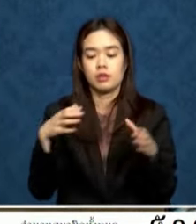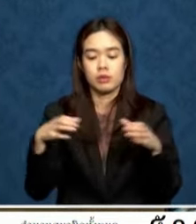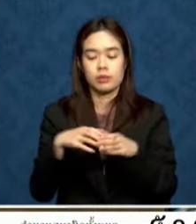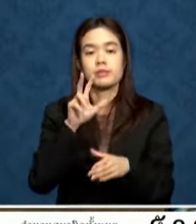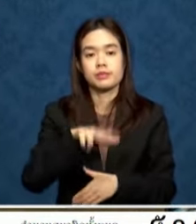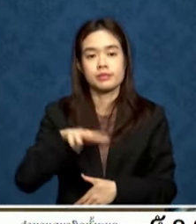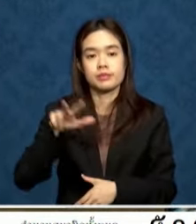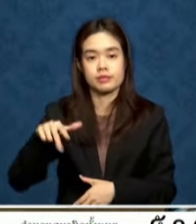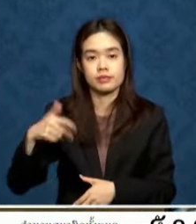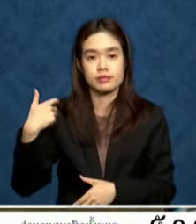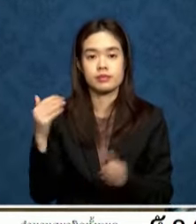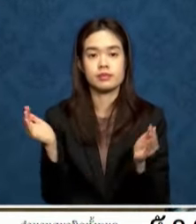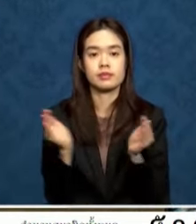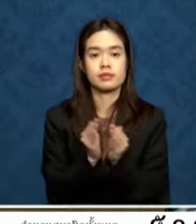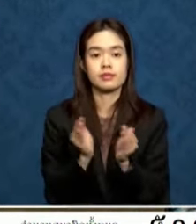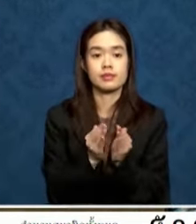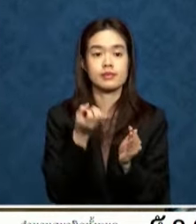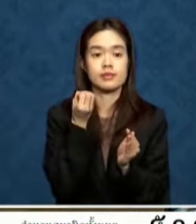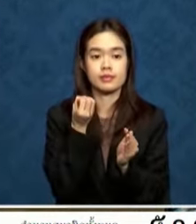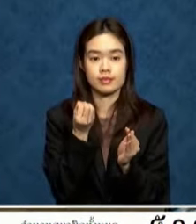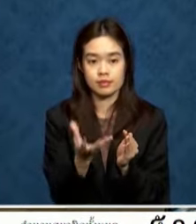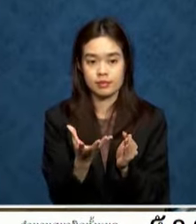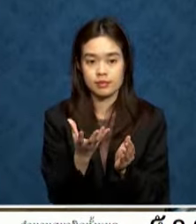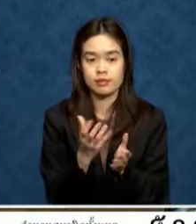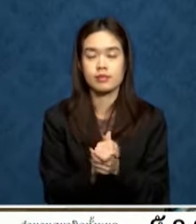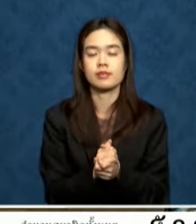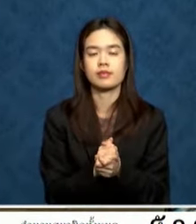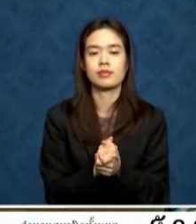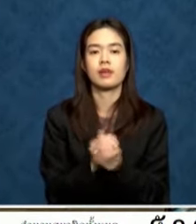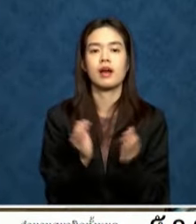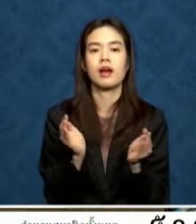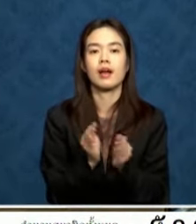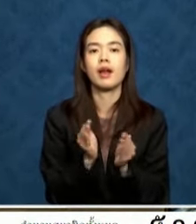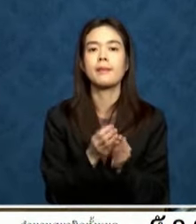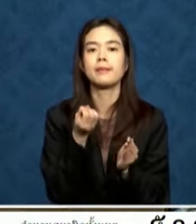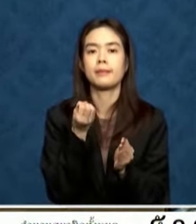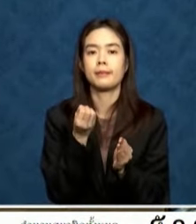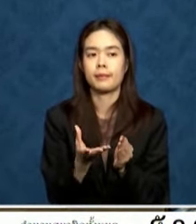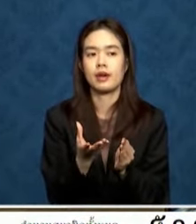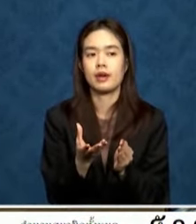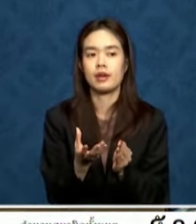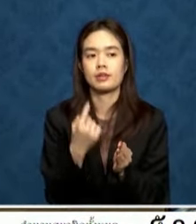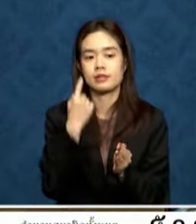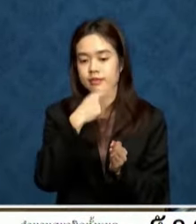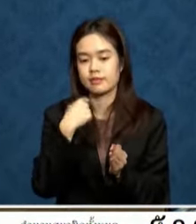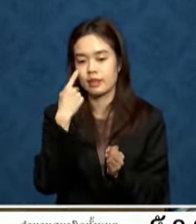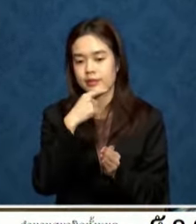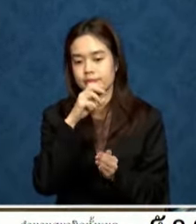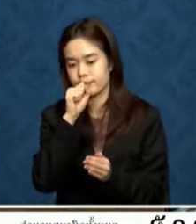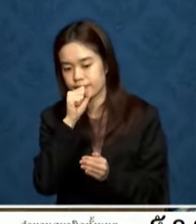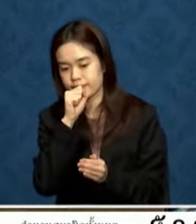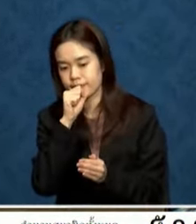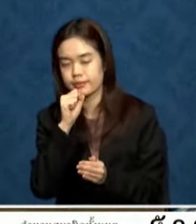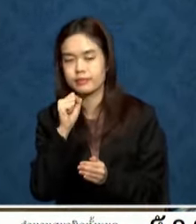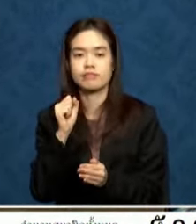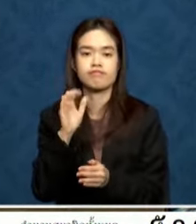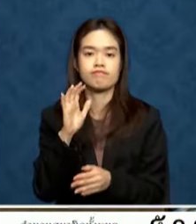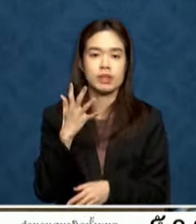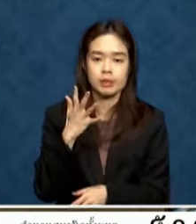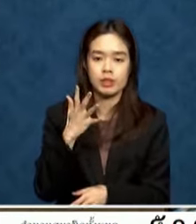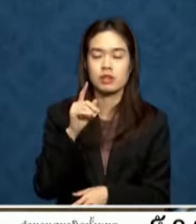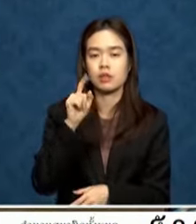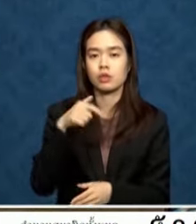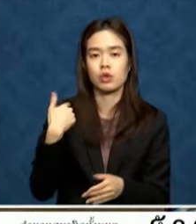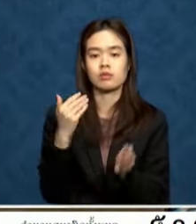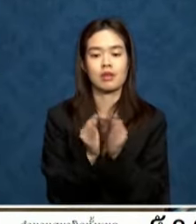อกว่าต้องมีคะแนนเป็นเสียงข้างมากและต้องมีคะแนนมากกว่าคะแนนของผู้ไม่แสดงความคิดเห็นส่วนร่